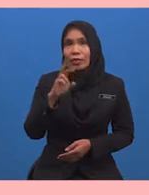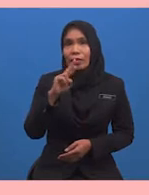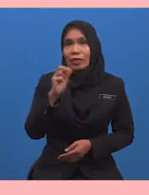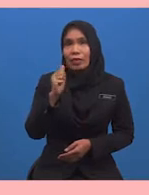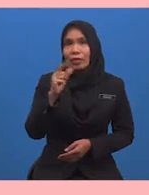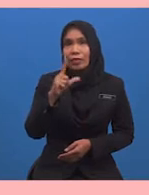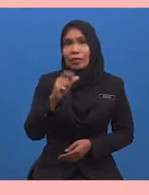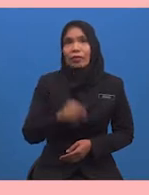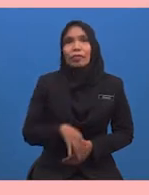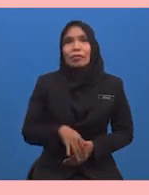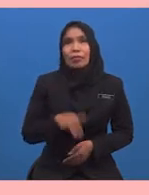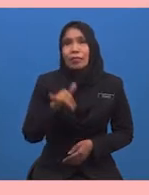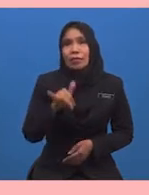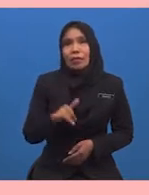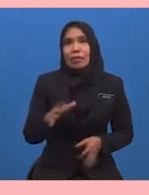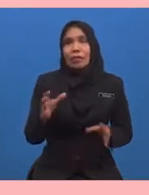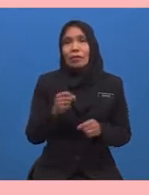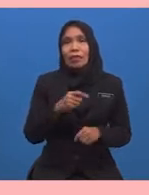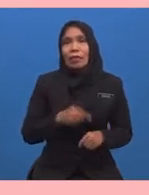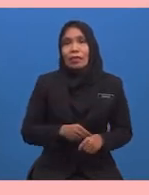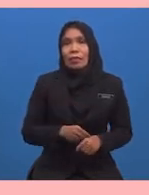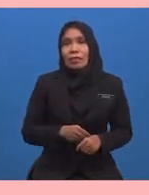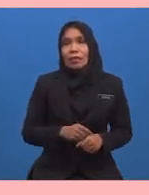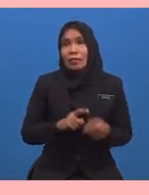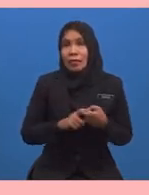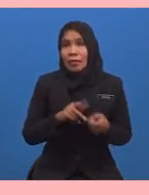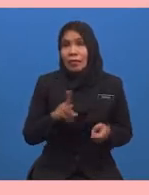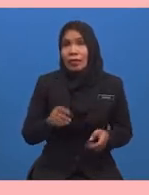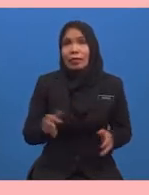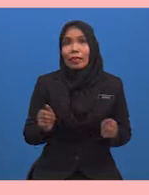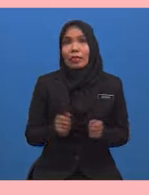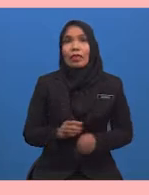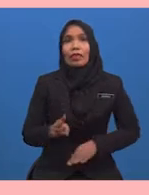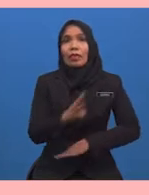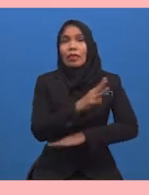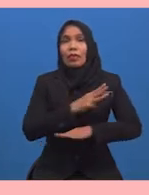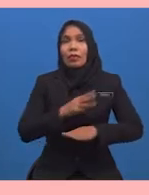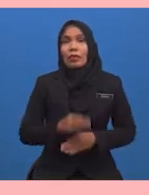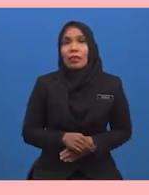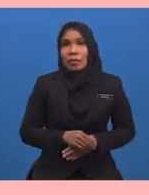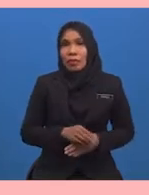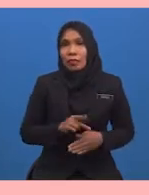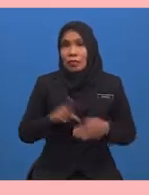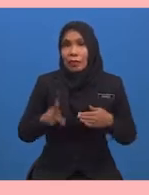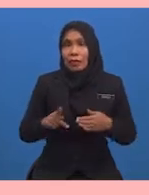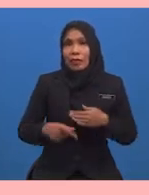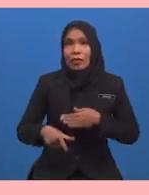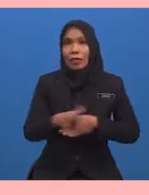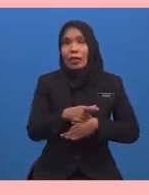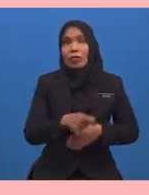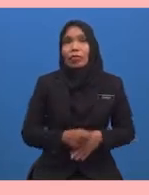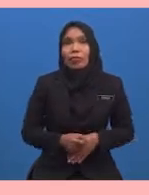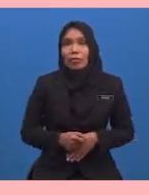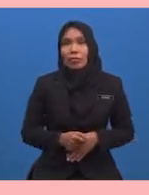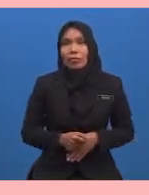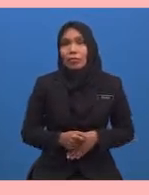pinggir Laut Terengganu ialah A. Biji timah, B. Arang batu, C. Petroleum